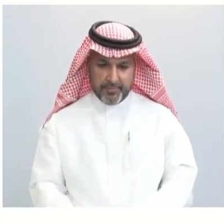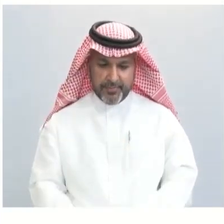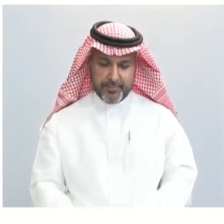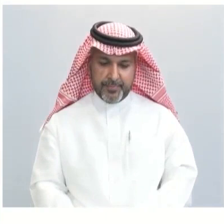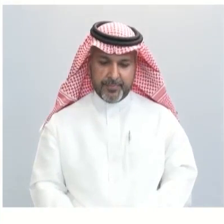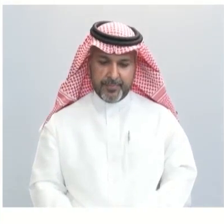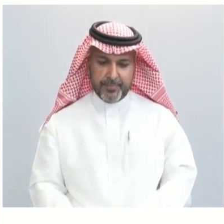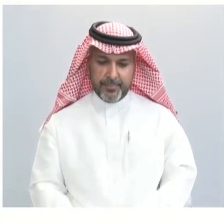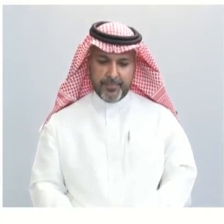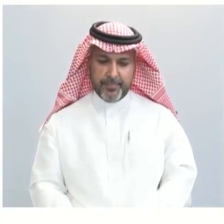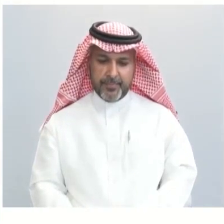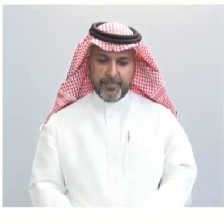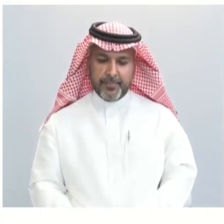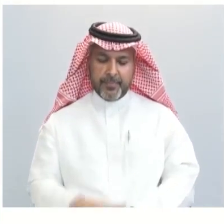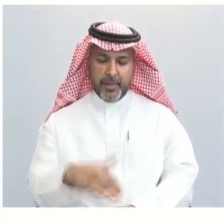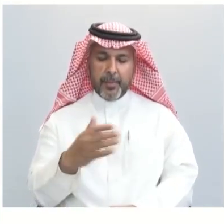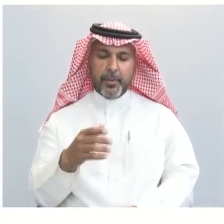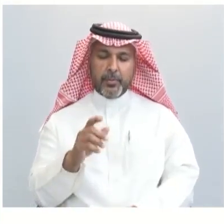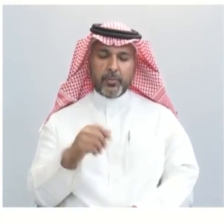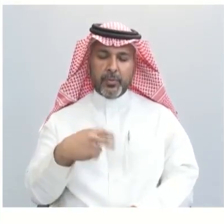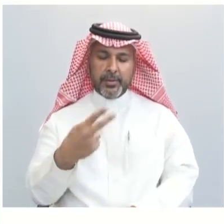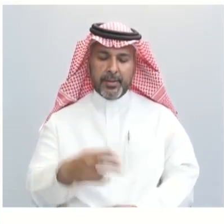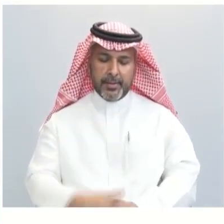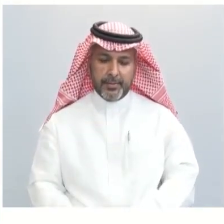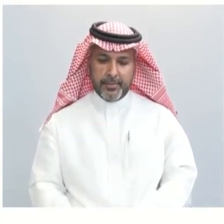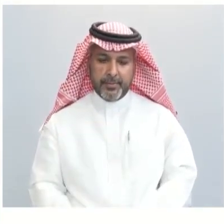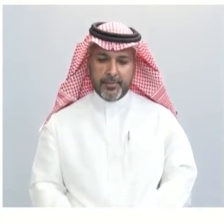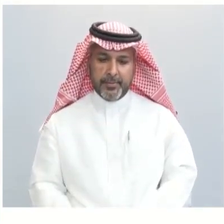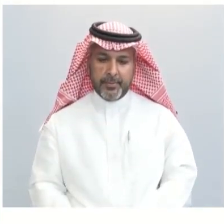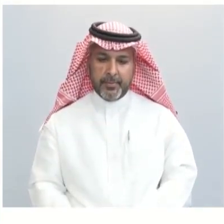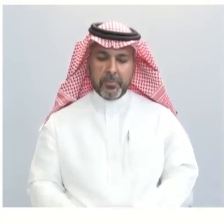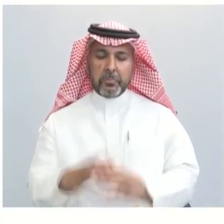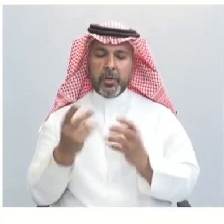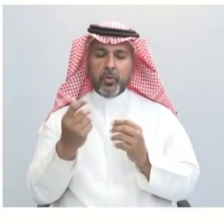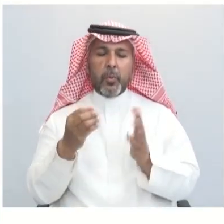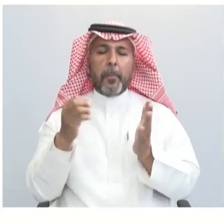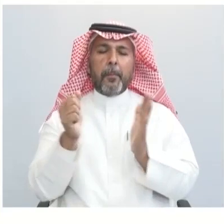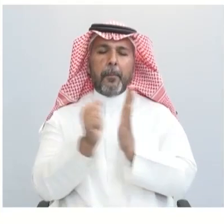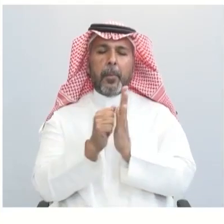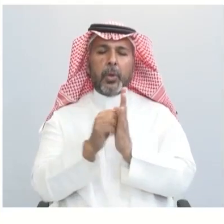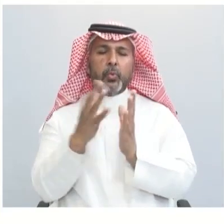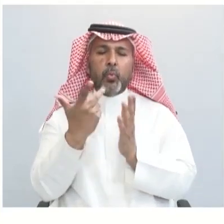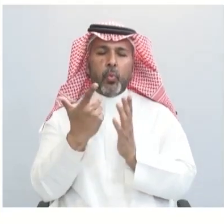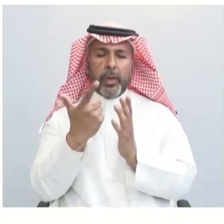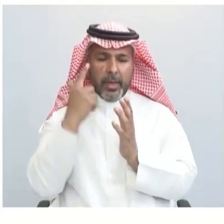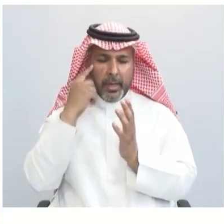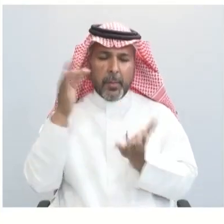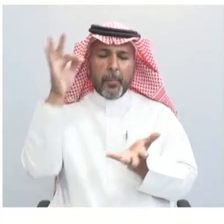بعد ذلك next. نقوم بإدخال العنوان والمدينة.